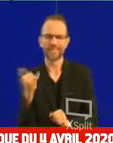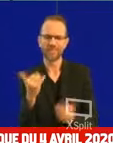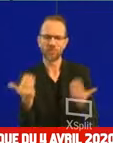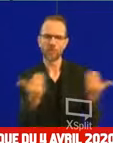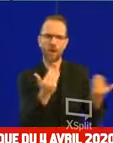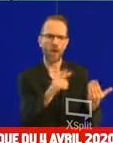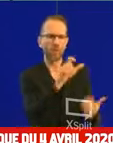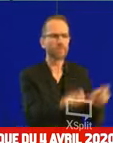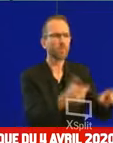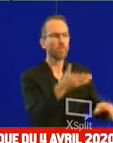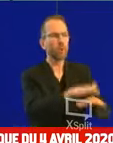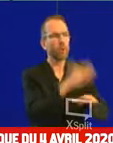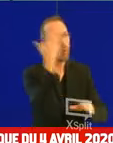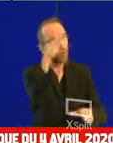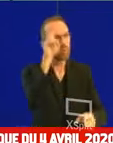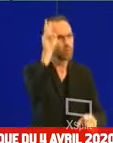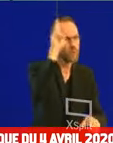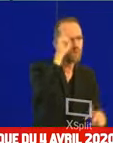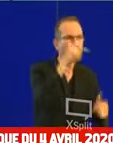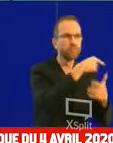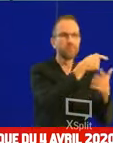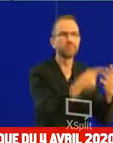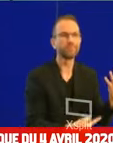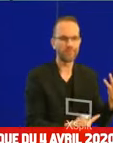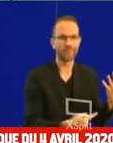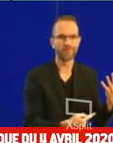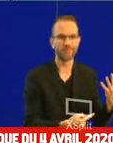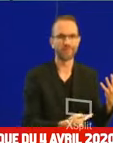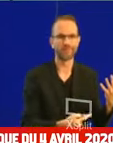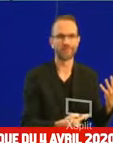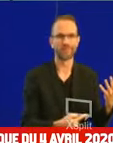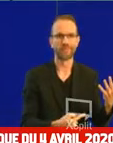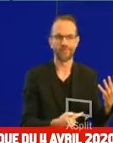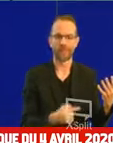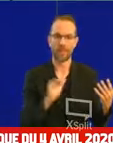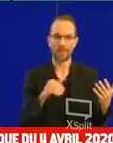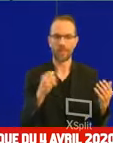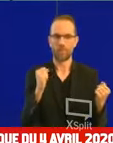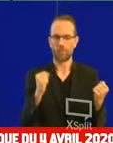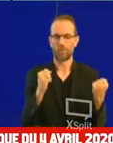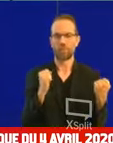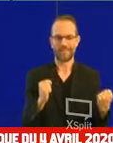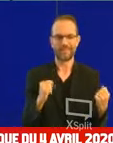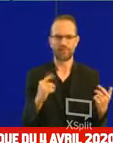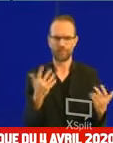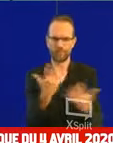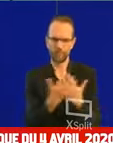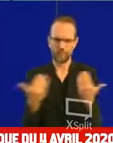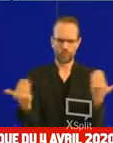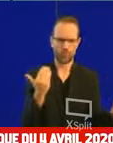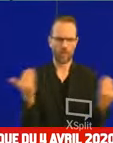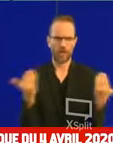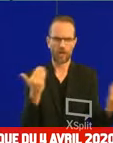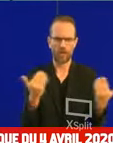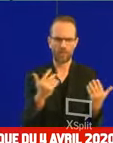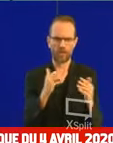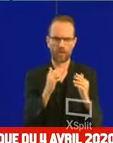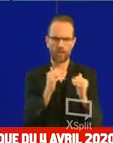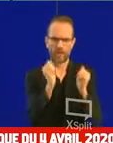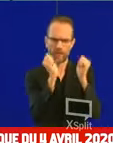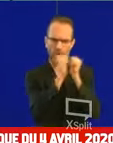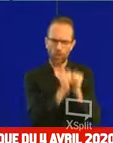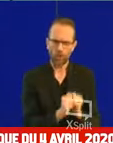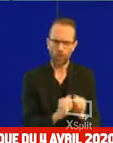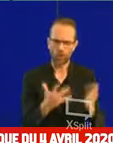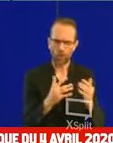c'est quelque chose qui pourra être mesurée par la suite car nous suivons depuis de nombreuses années la mortalité